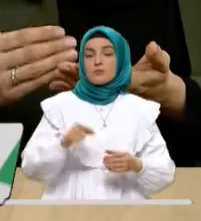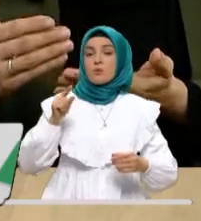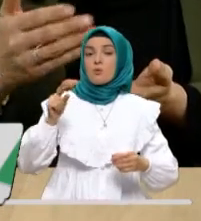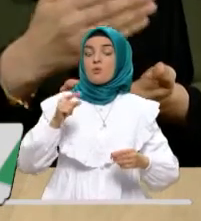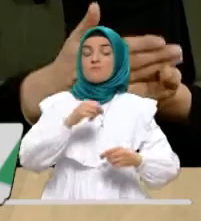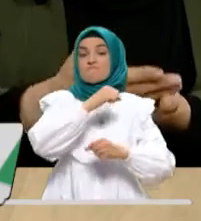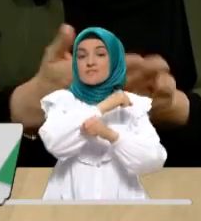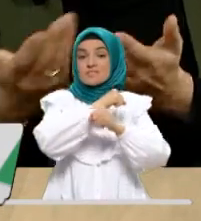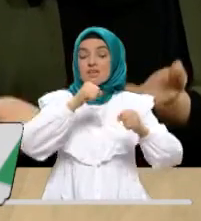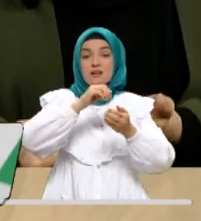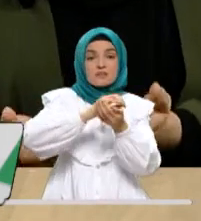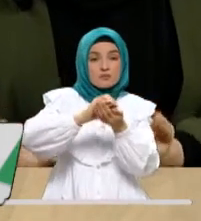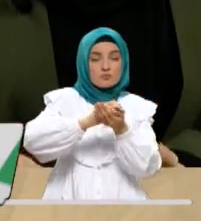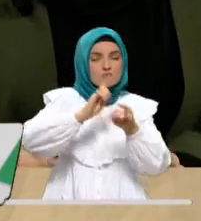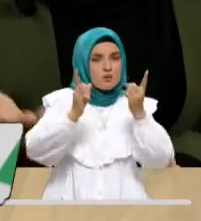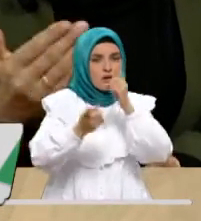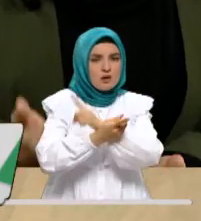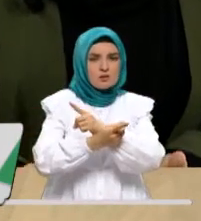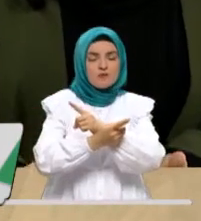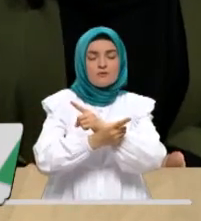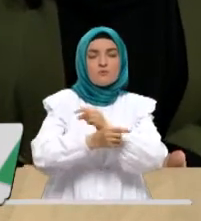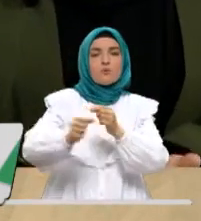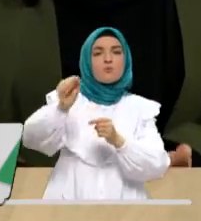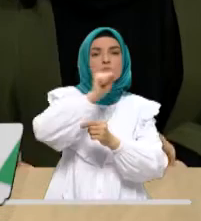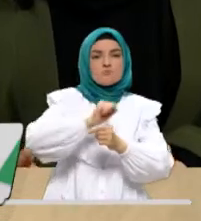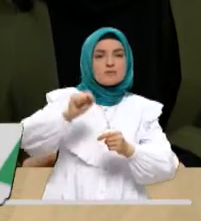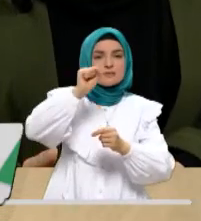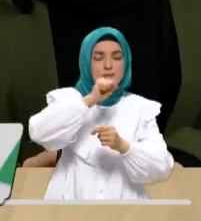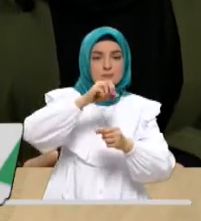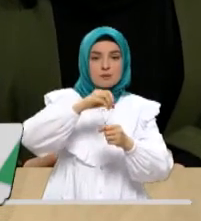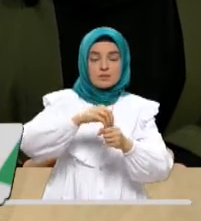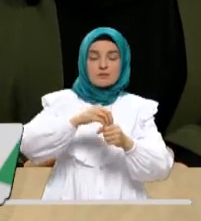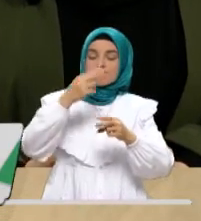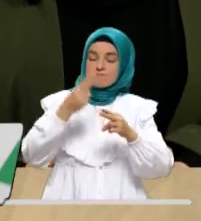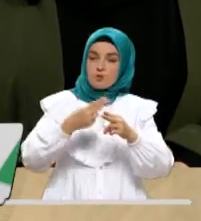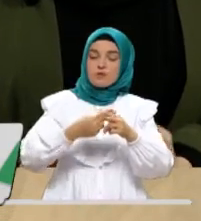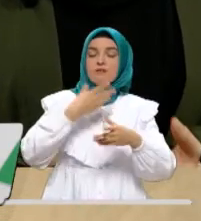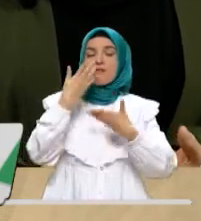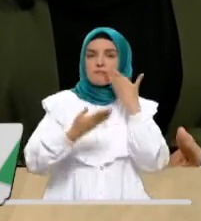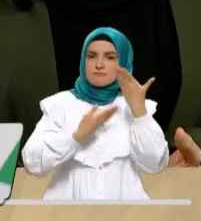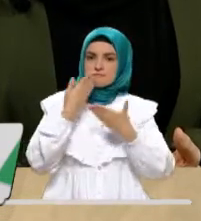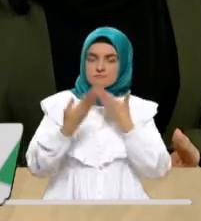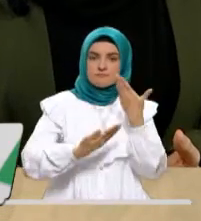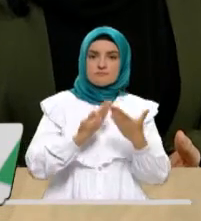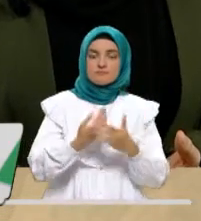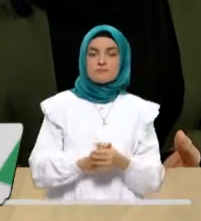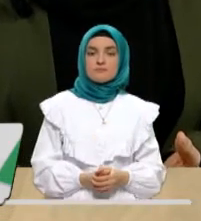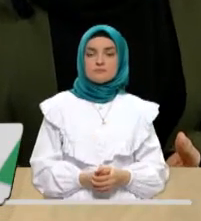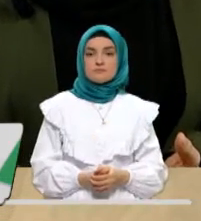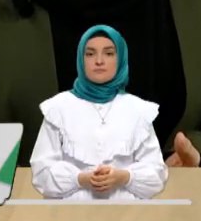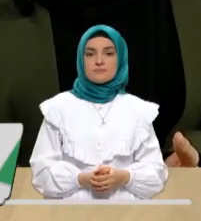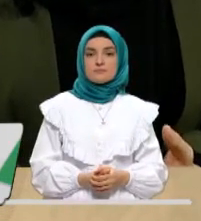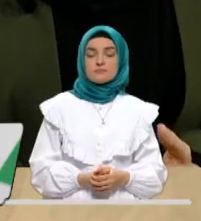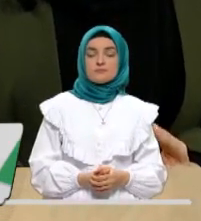kimyasalların alternatifleri de yüzeyi temizlemek için örneğin mesela ya Arap